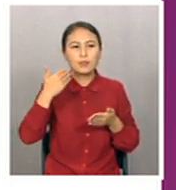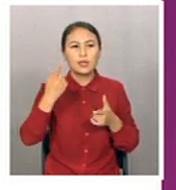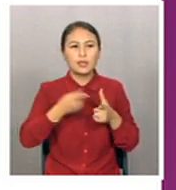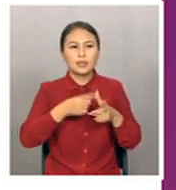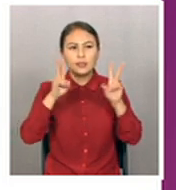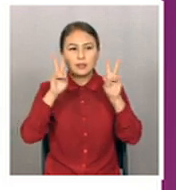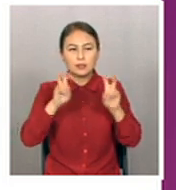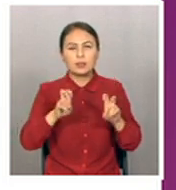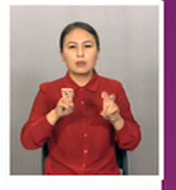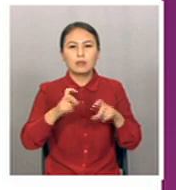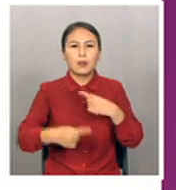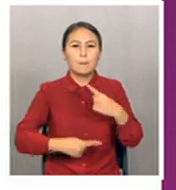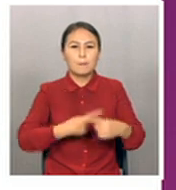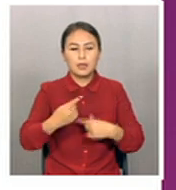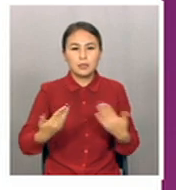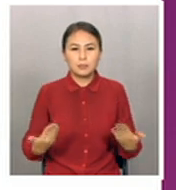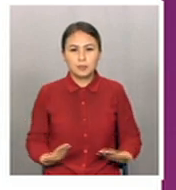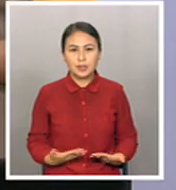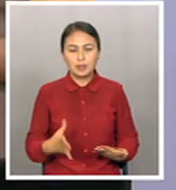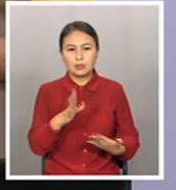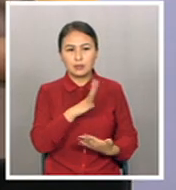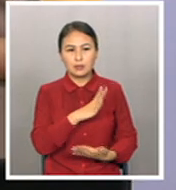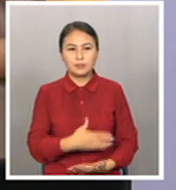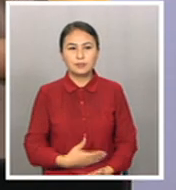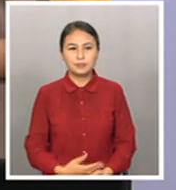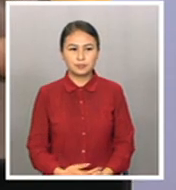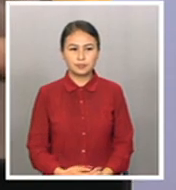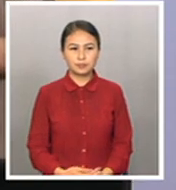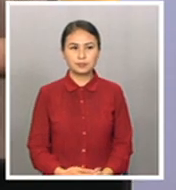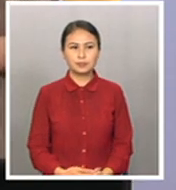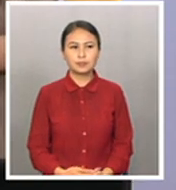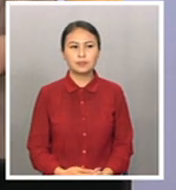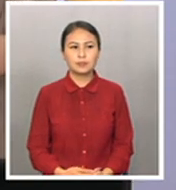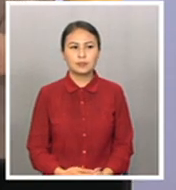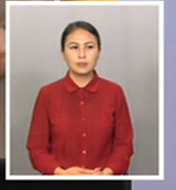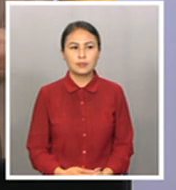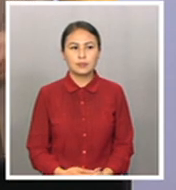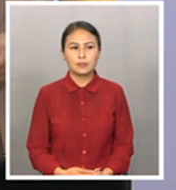аталатын тайпалар мекендегені жазылған.